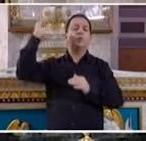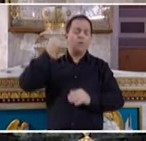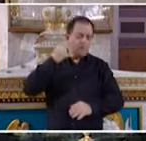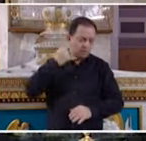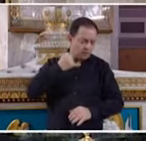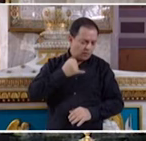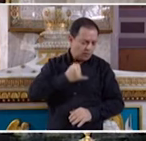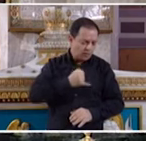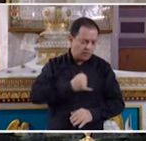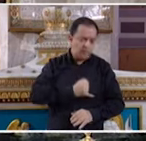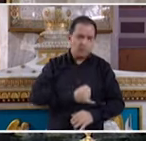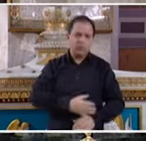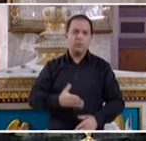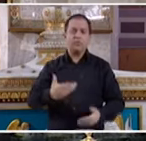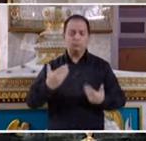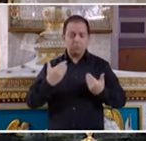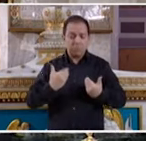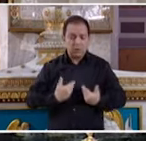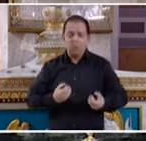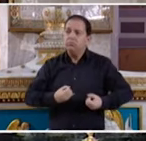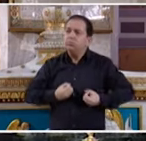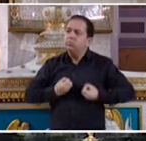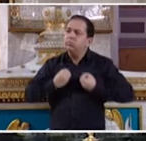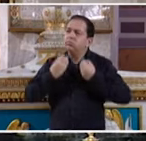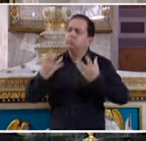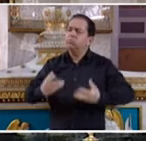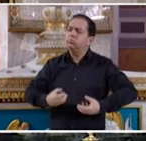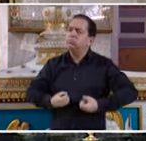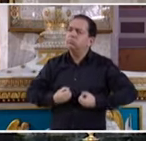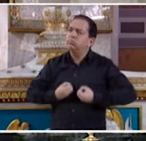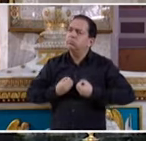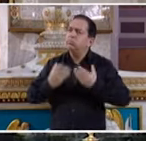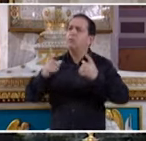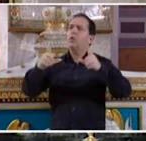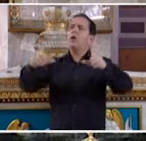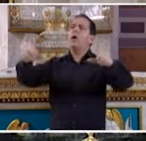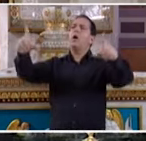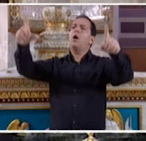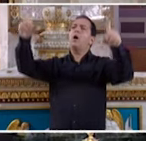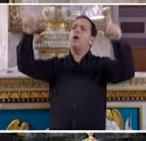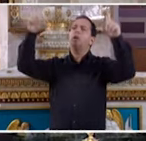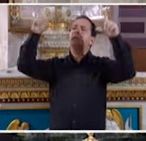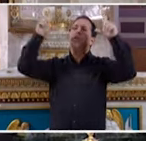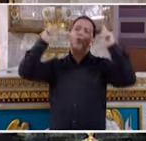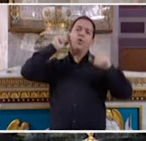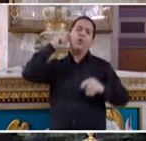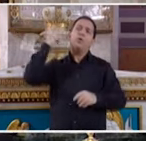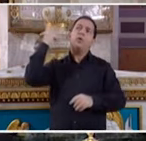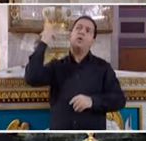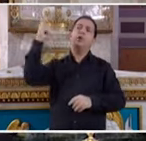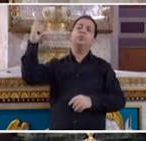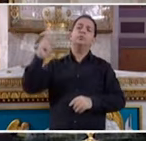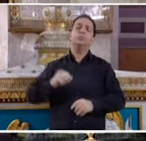τα εντός μου το όνομα το Άγιον